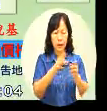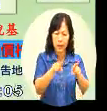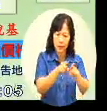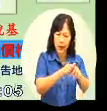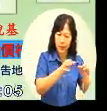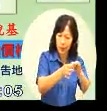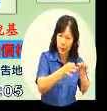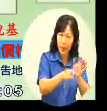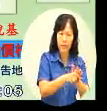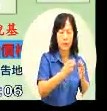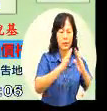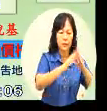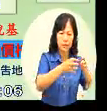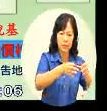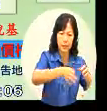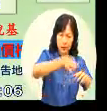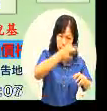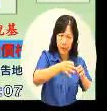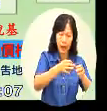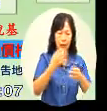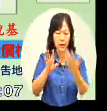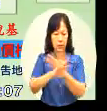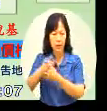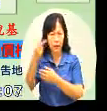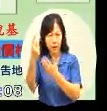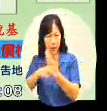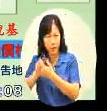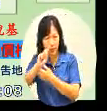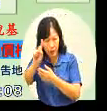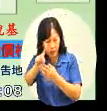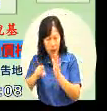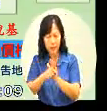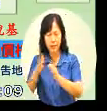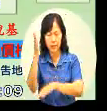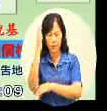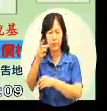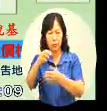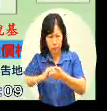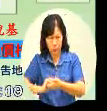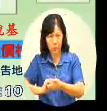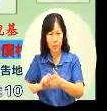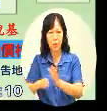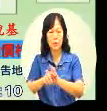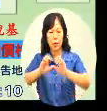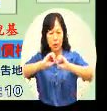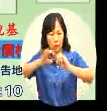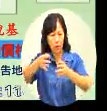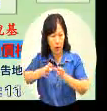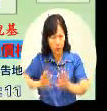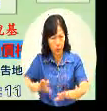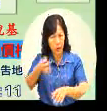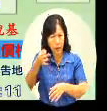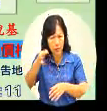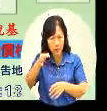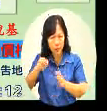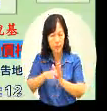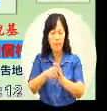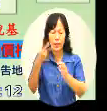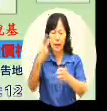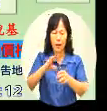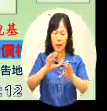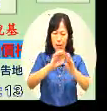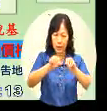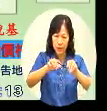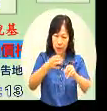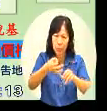呢叫做市价，另外有两种价格呢是政府定的，就是公告限值跟公告地价。每一